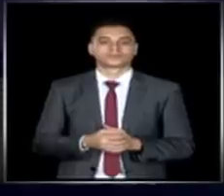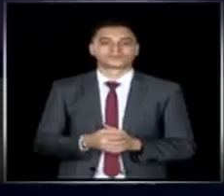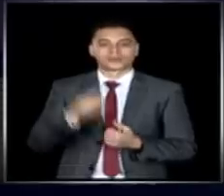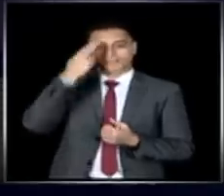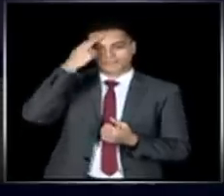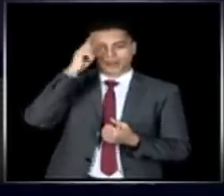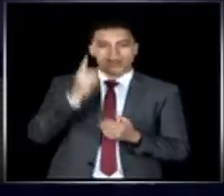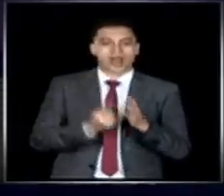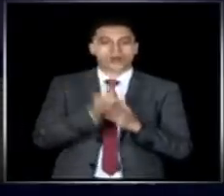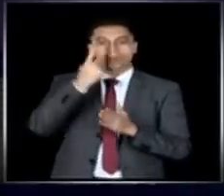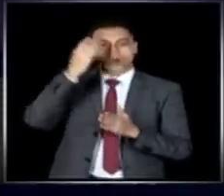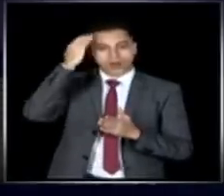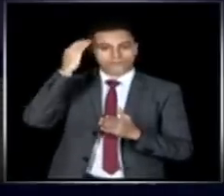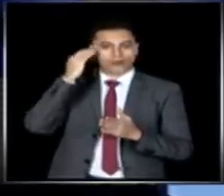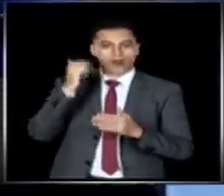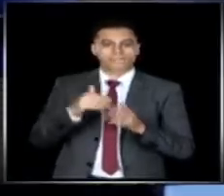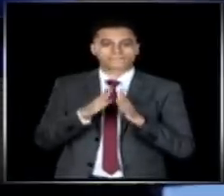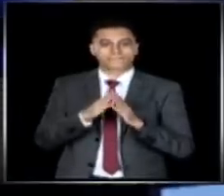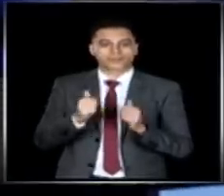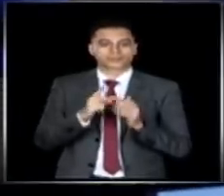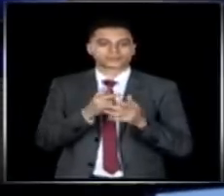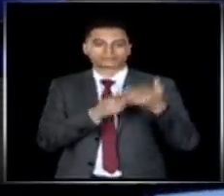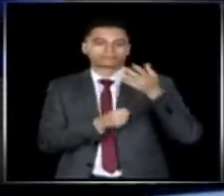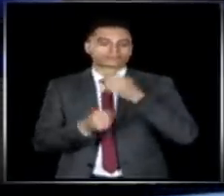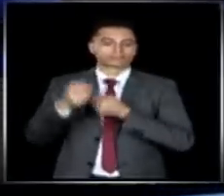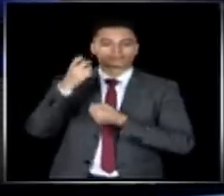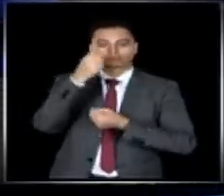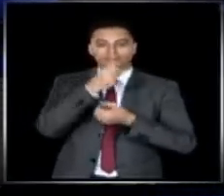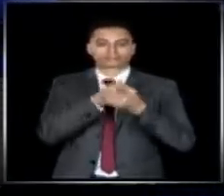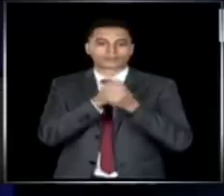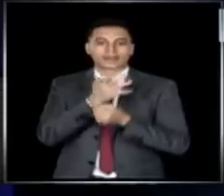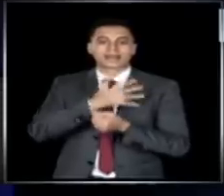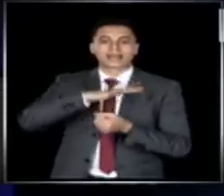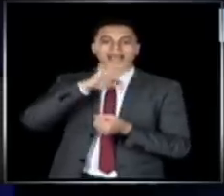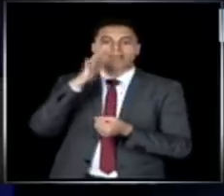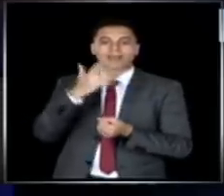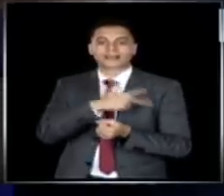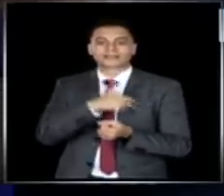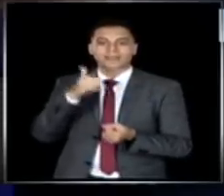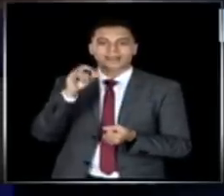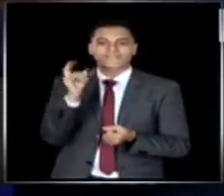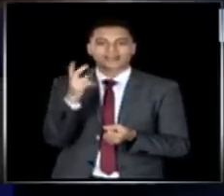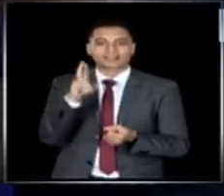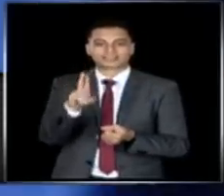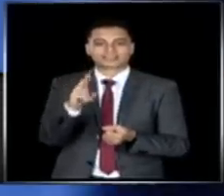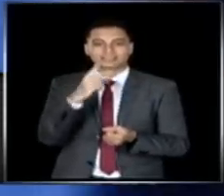من هي أول امرأة مصرية تتسلق قمة جبل إيفرست عام